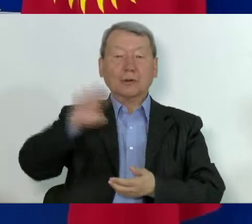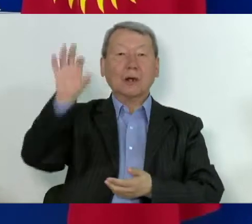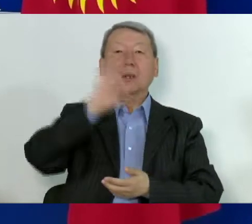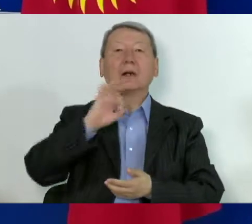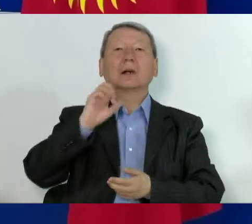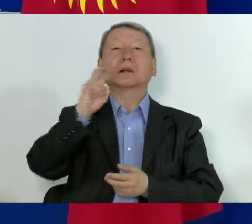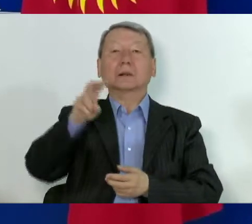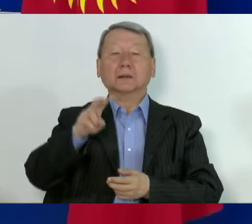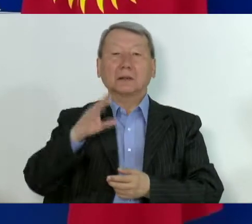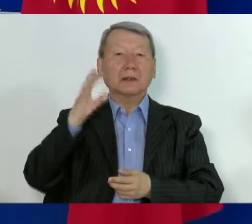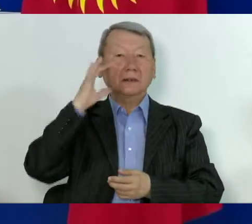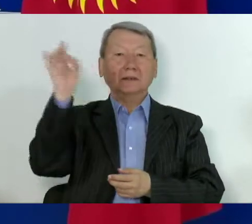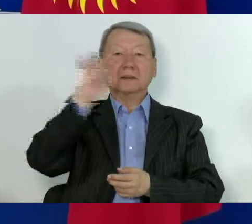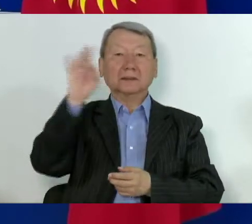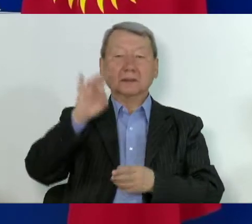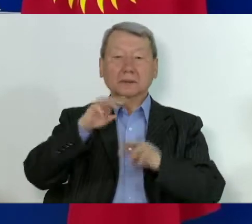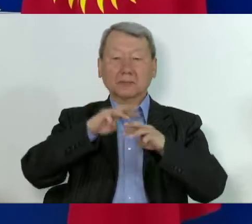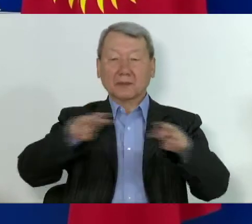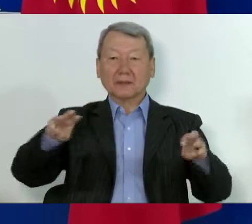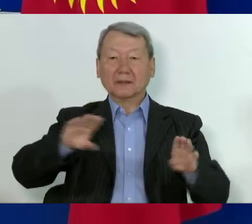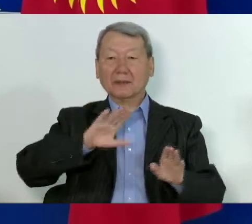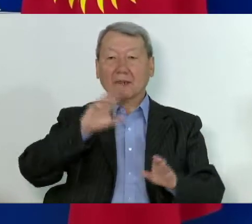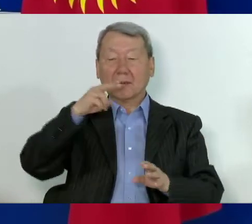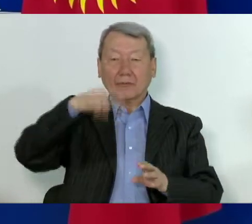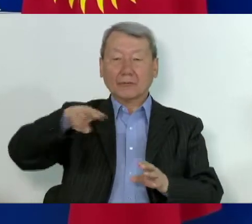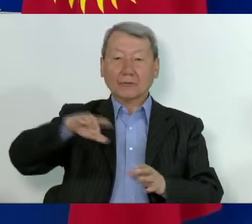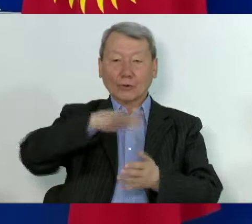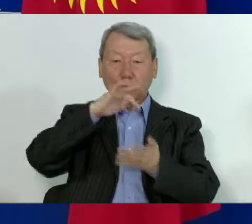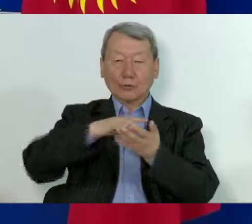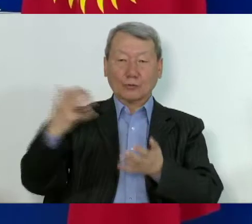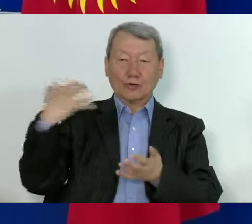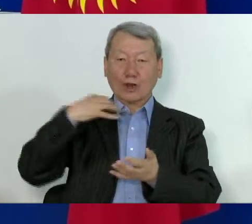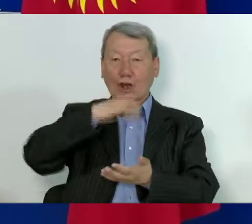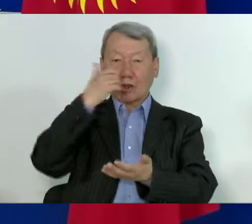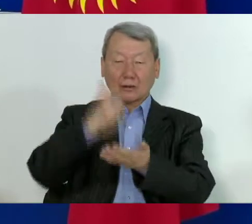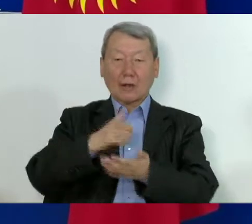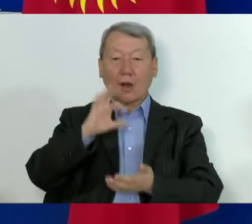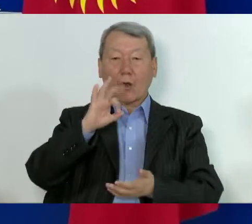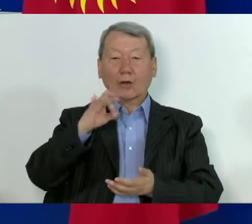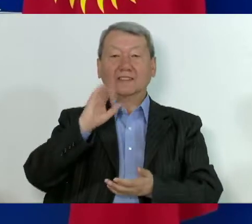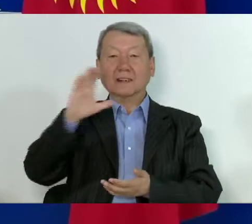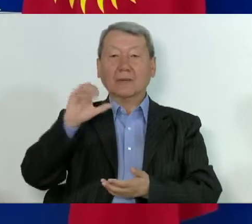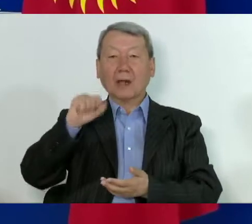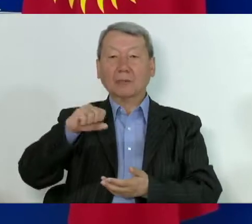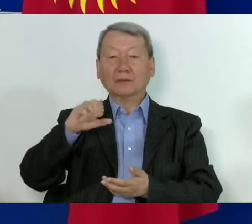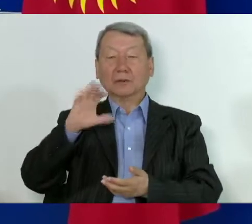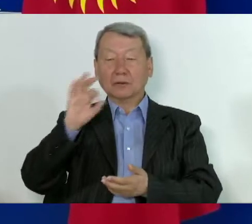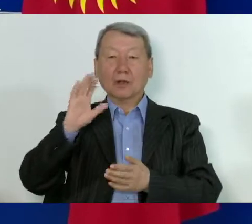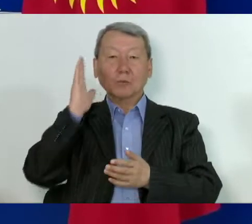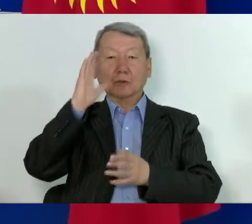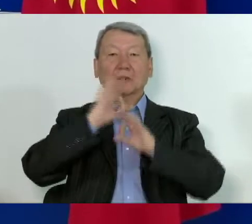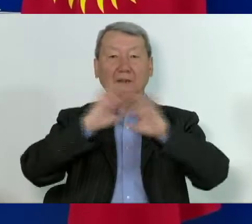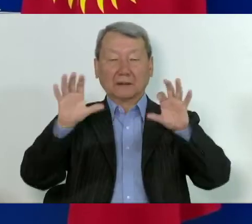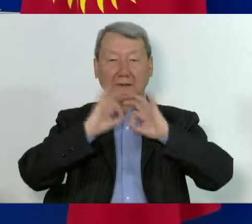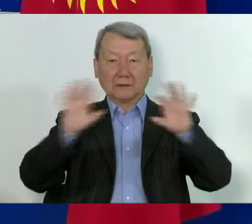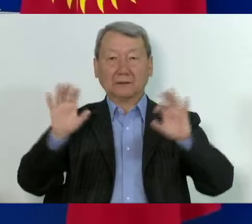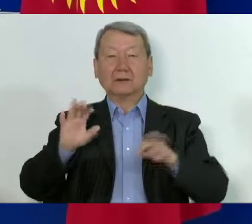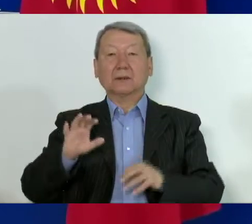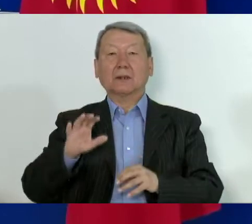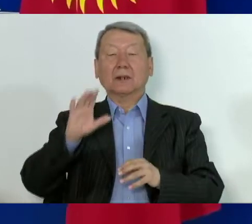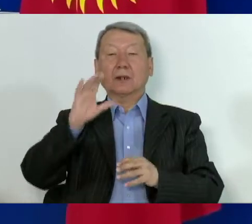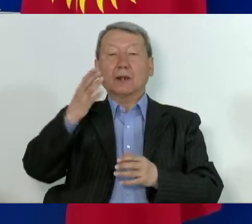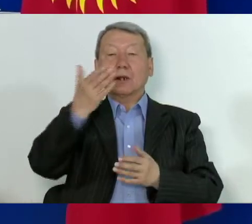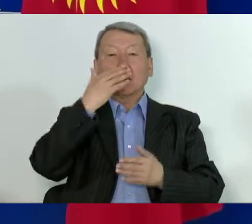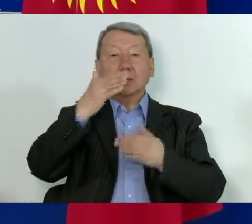тууралуу Кыргыз Республикасынын ички иштер министринин орун басары, Бишкек шаарынын коменданты Орозалиев Алмаз Кыдырмаевич маалымат бермекчи.